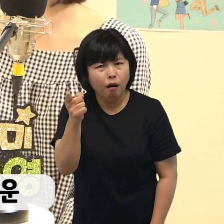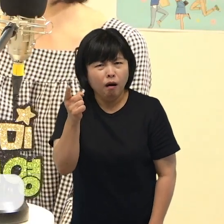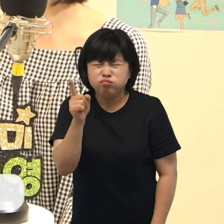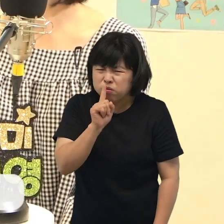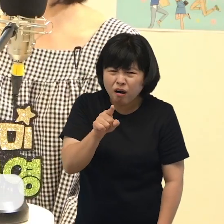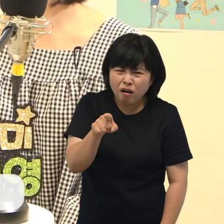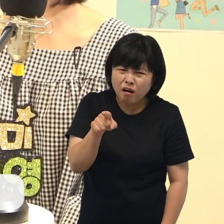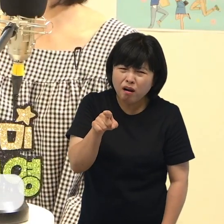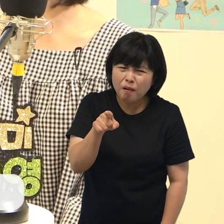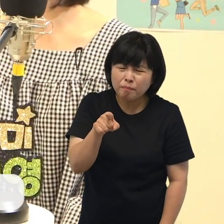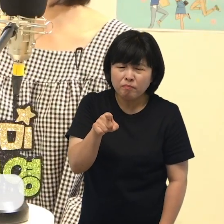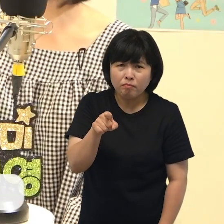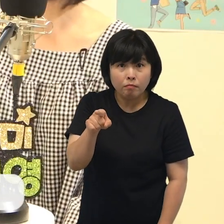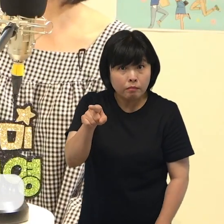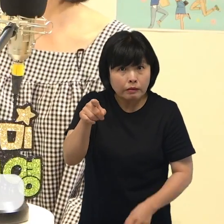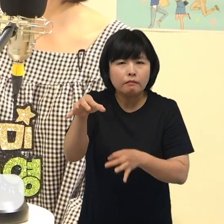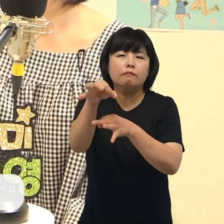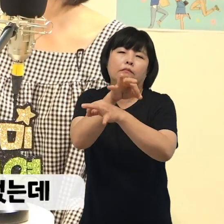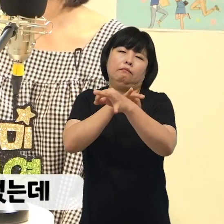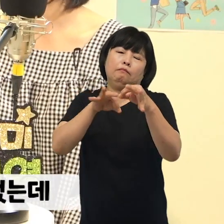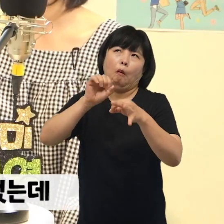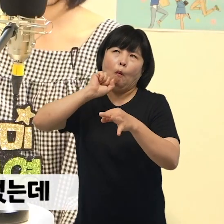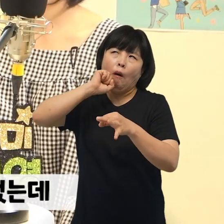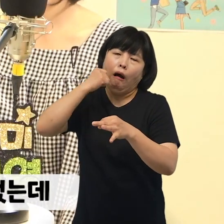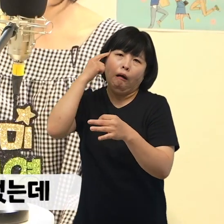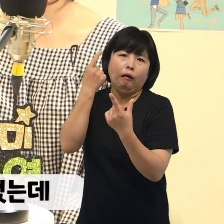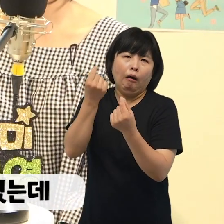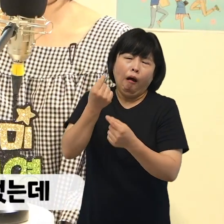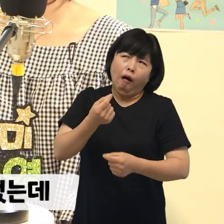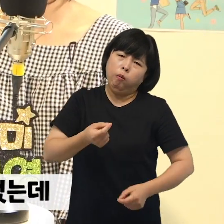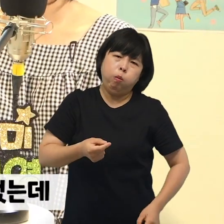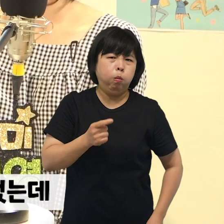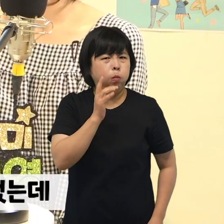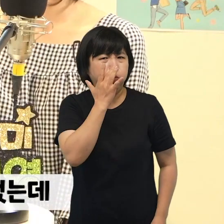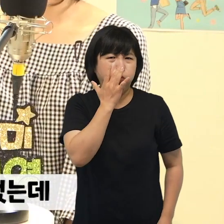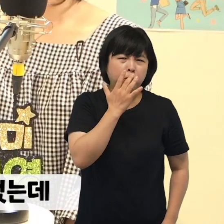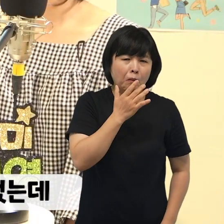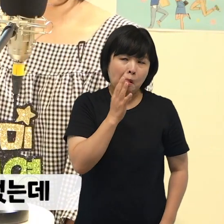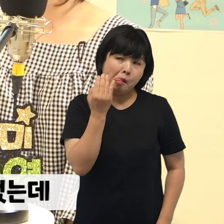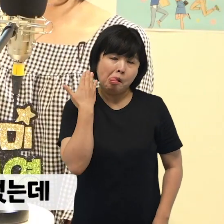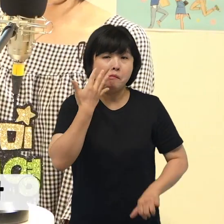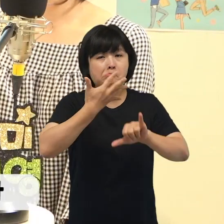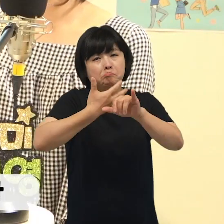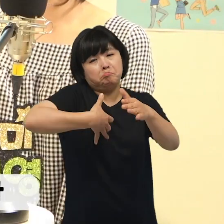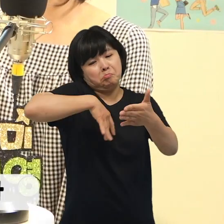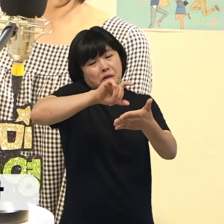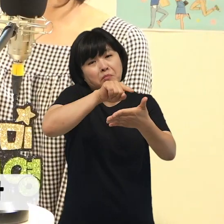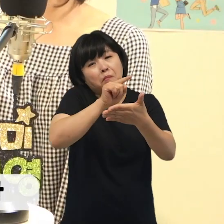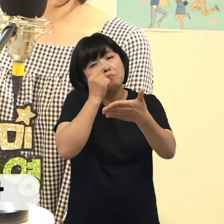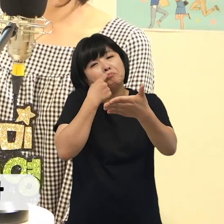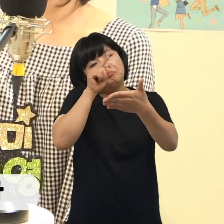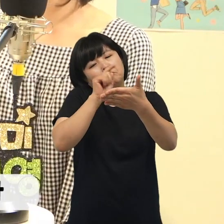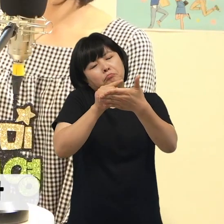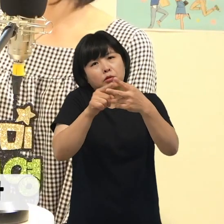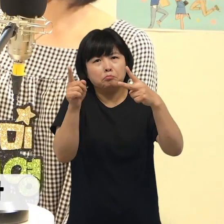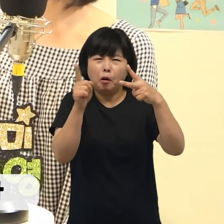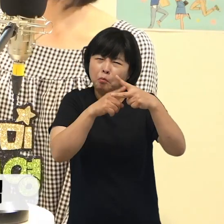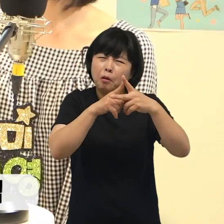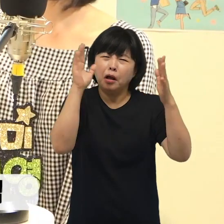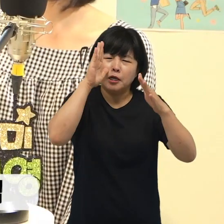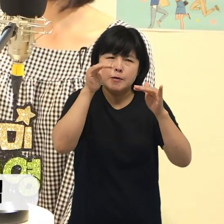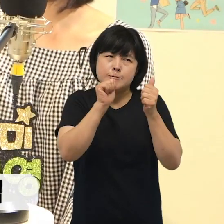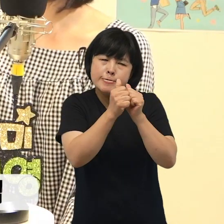어려운, 시도조차도 해볼 생각이 없는 그런 굉장히 어려운 경제 개념이었었는데, 제가 얼마 전에 유튜브를